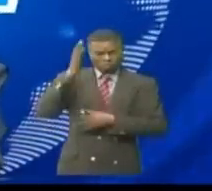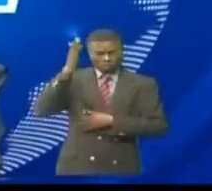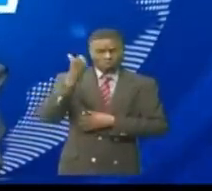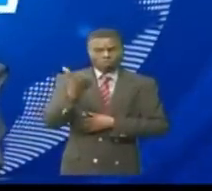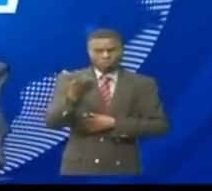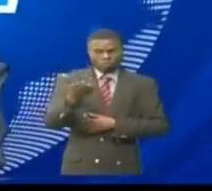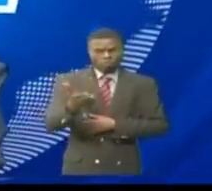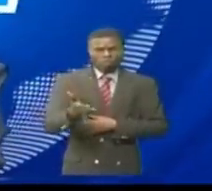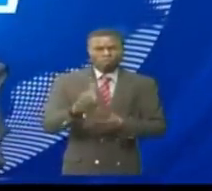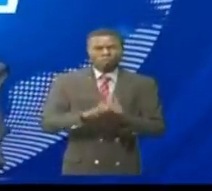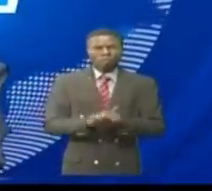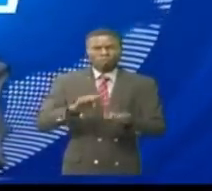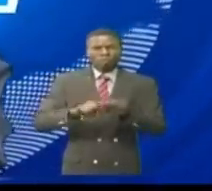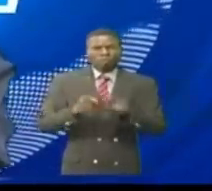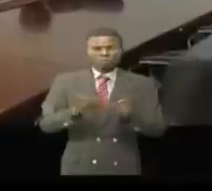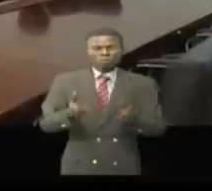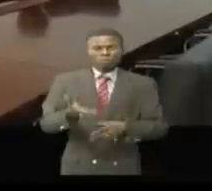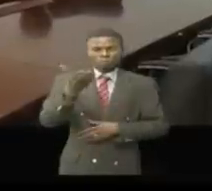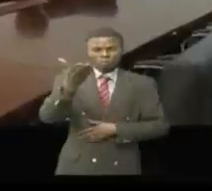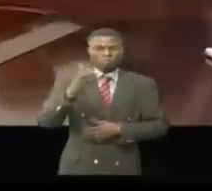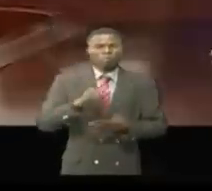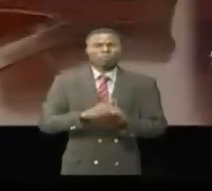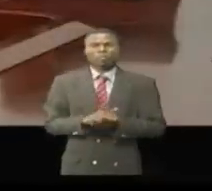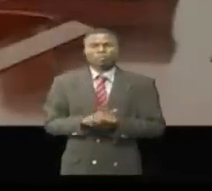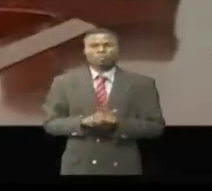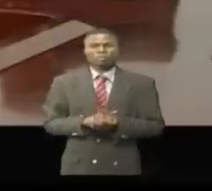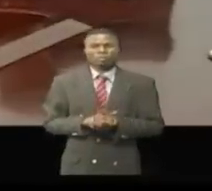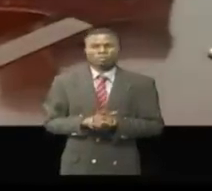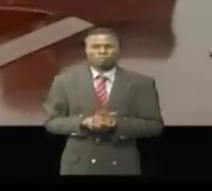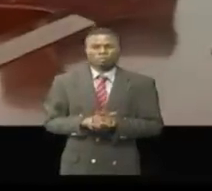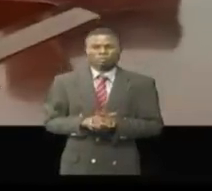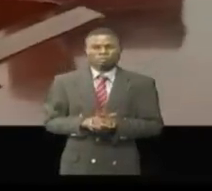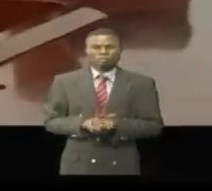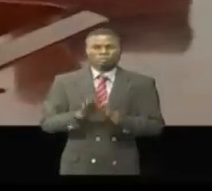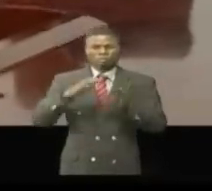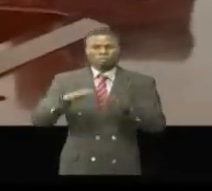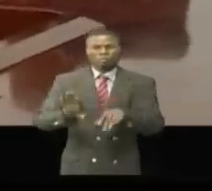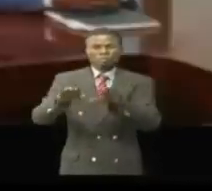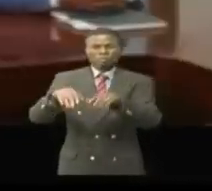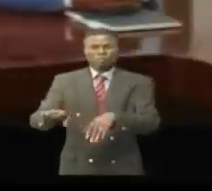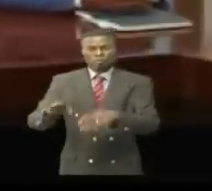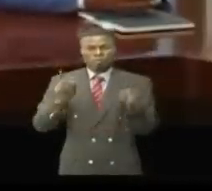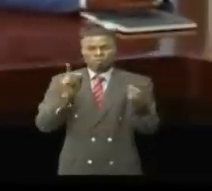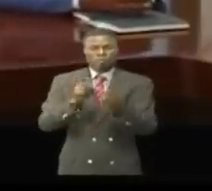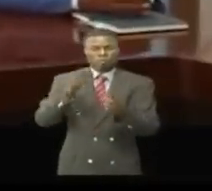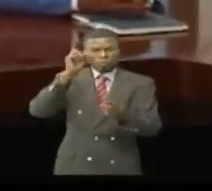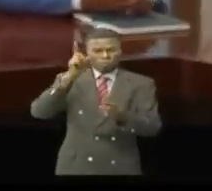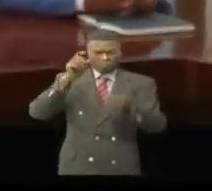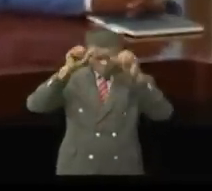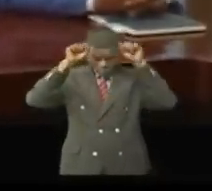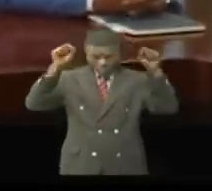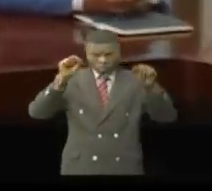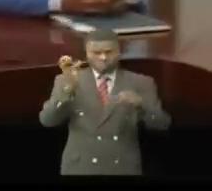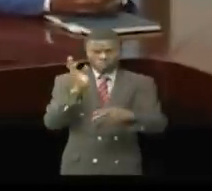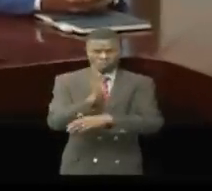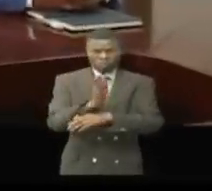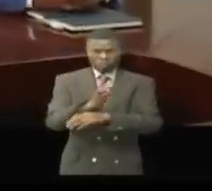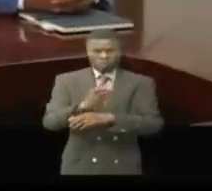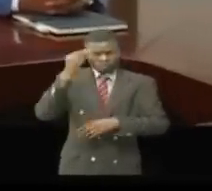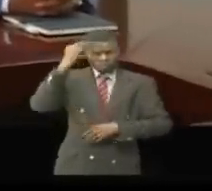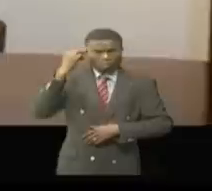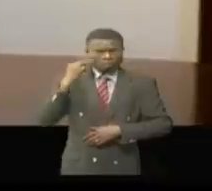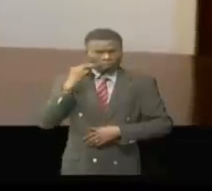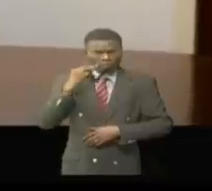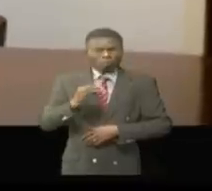reportage que nous propose Emmanuel la commissaire. Un échange convivial pour un premier contact entre le président du conseil d'administration des